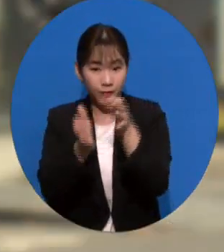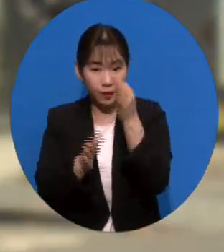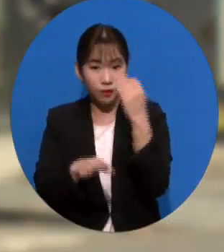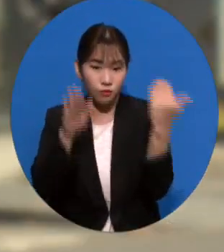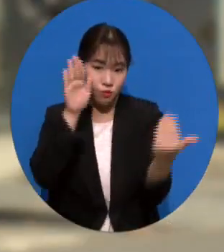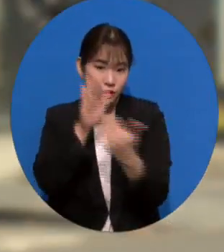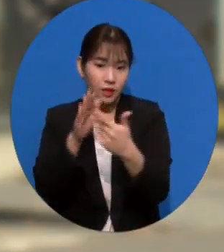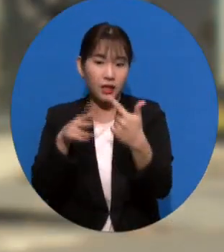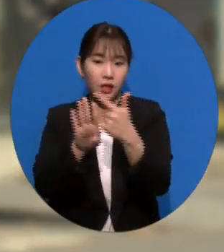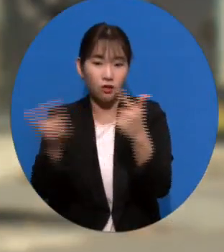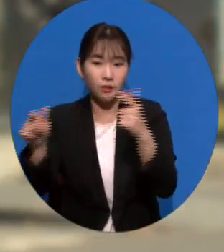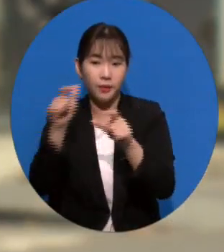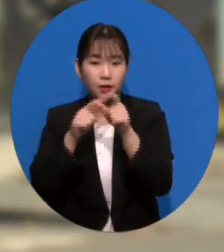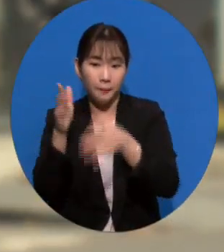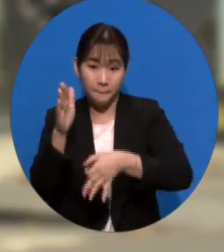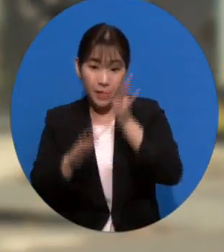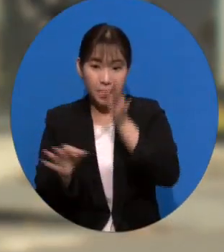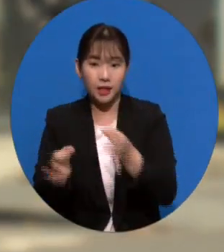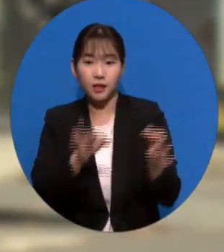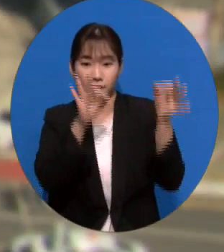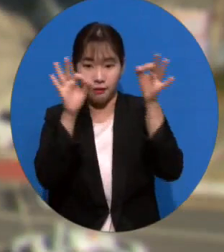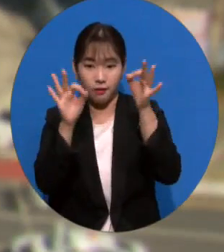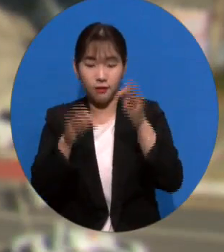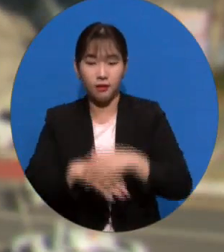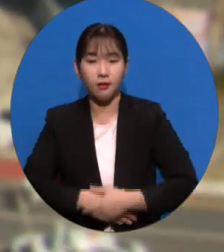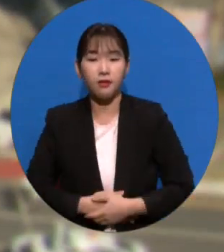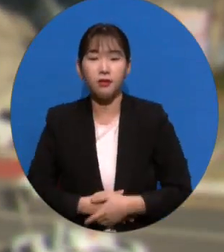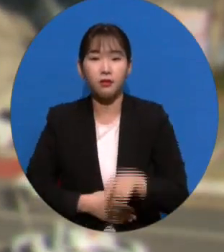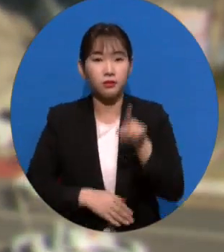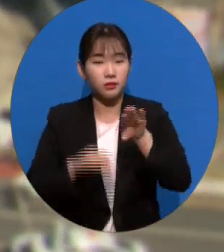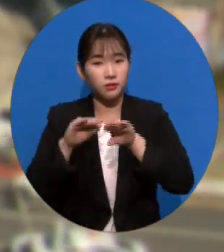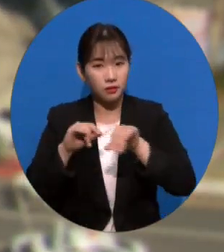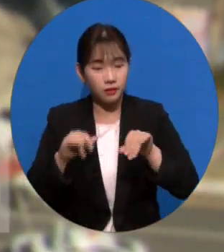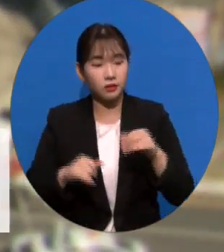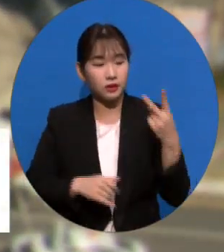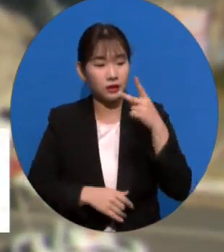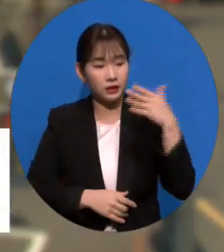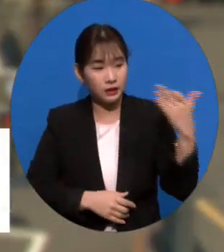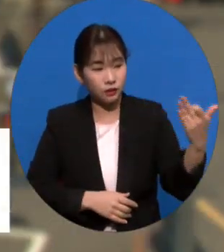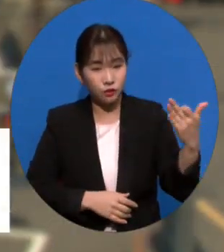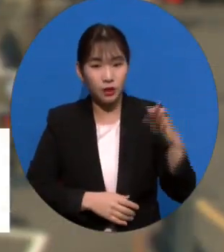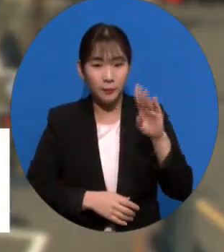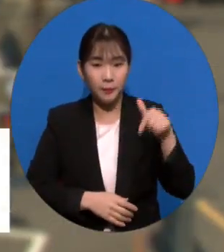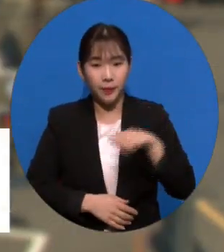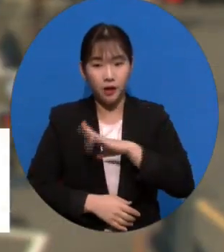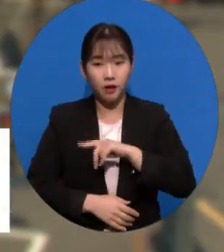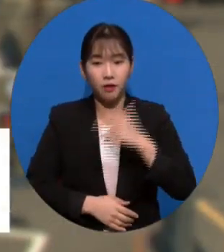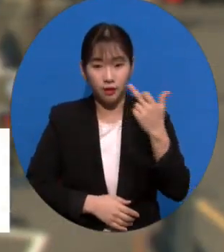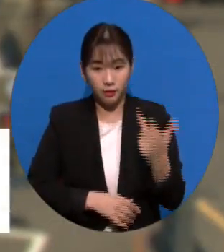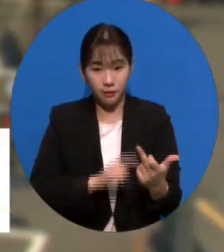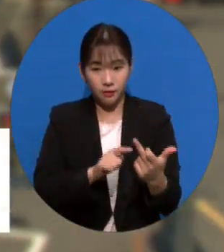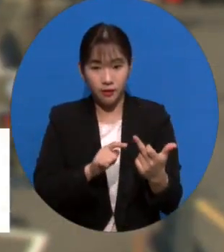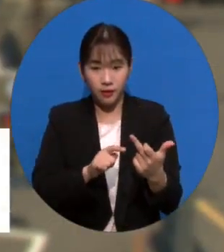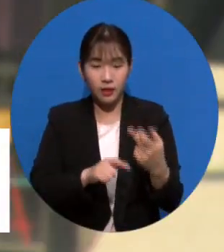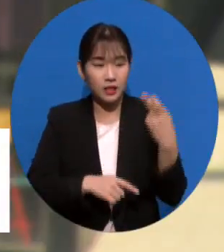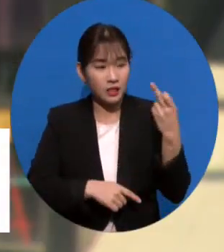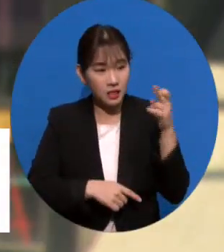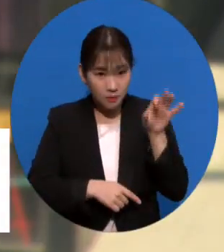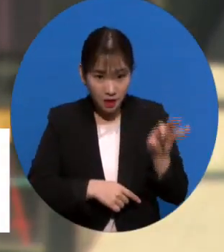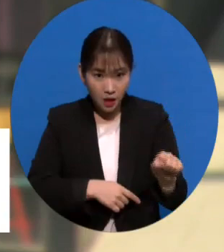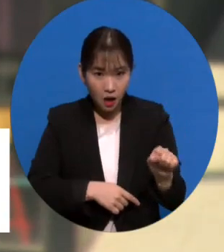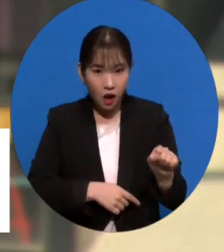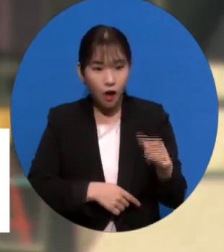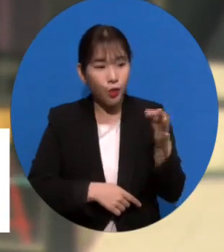최대 6배 가까이 올랐습니다. 이 땅은 2019년 박 의원 동생이 12억